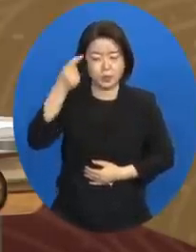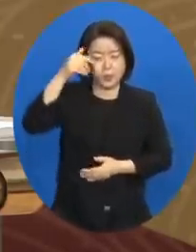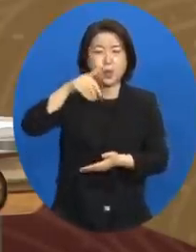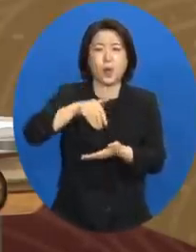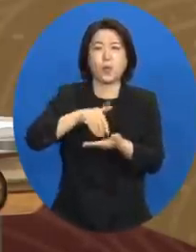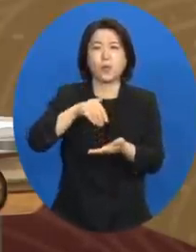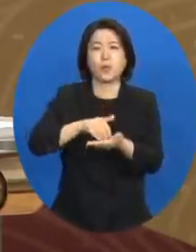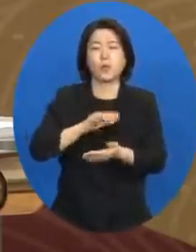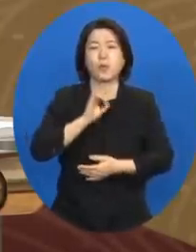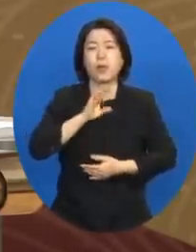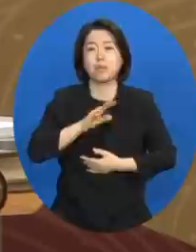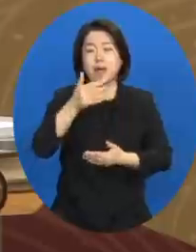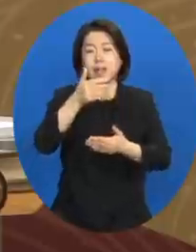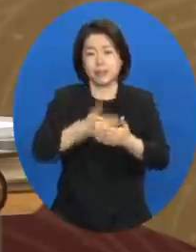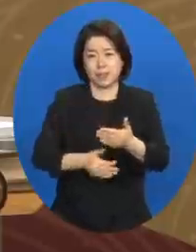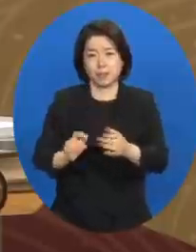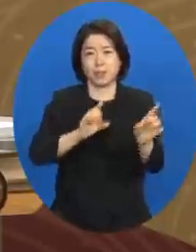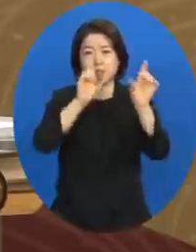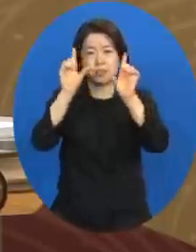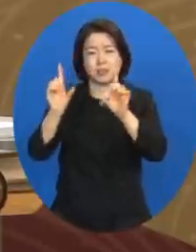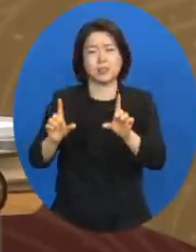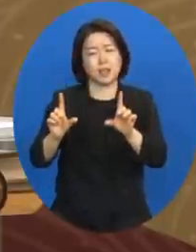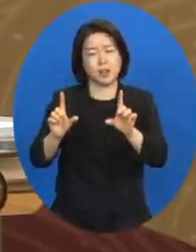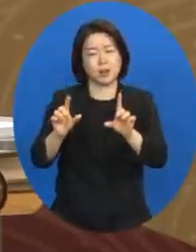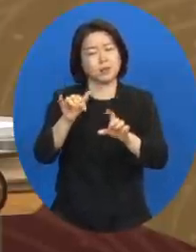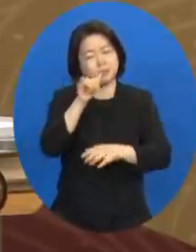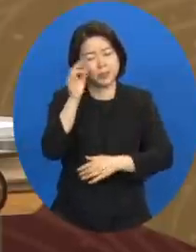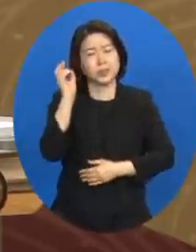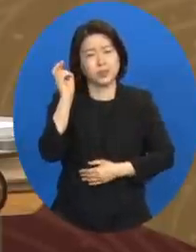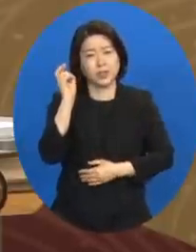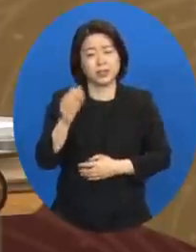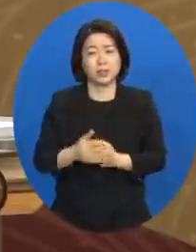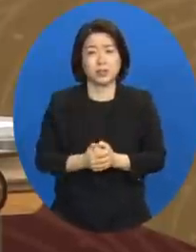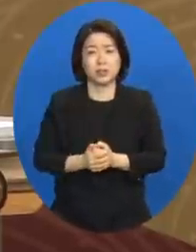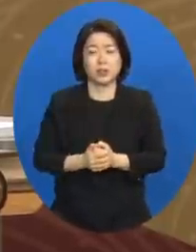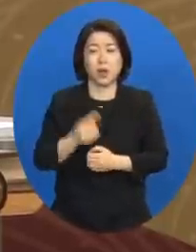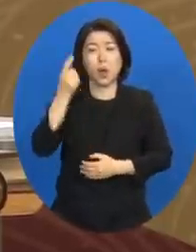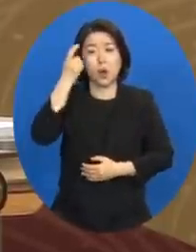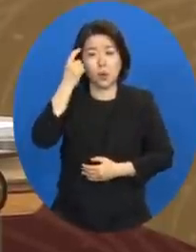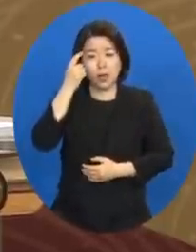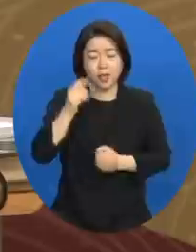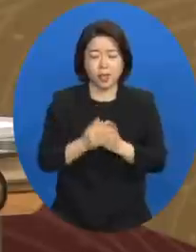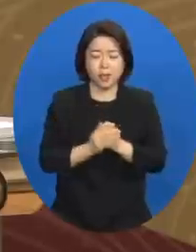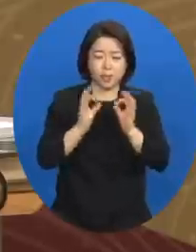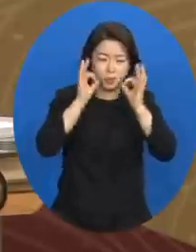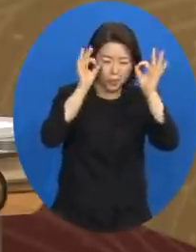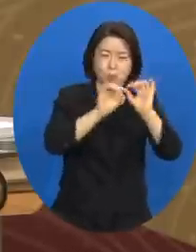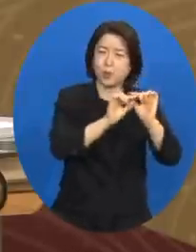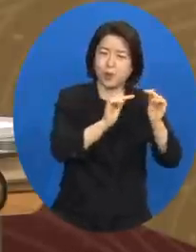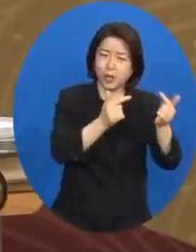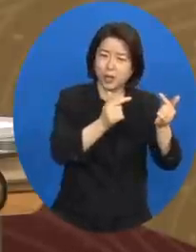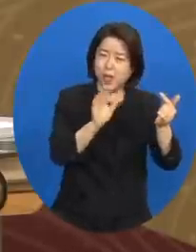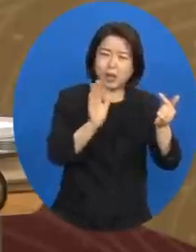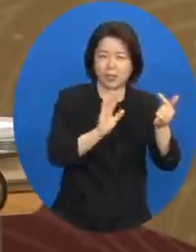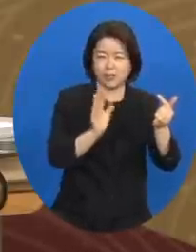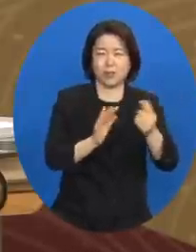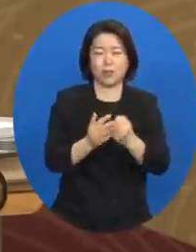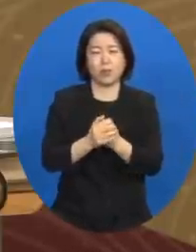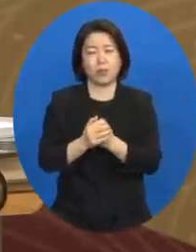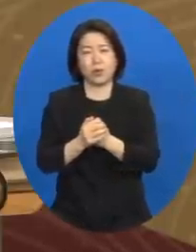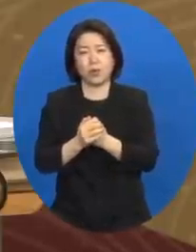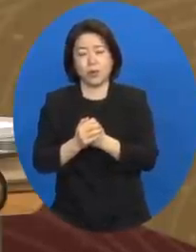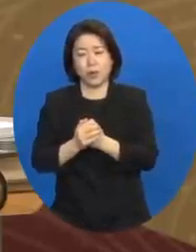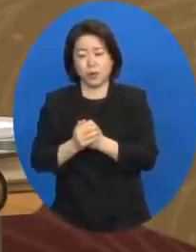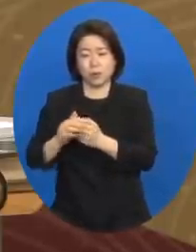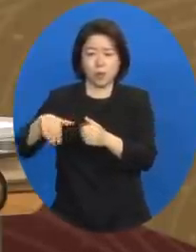남는 생애를 사시는 것 같습니다. 이유는 노력을 안 해서도 아니고 뭐 배경이 좋지